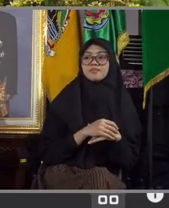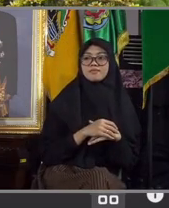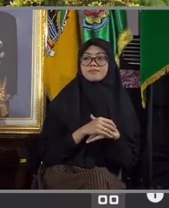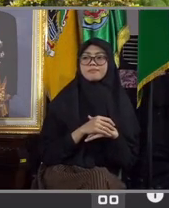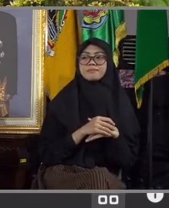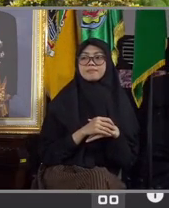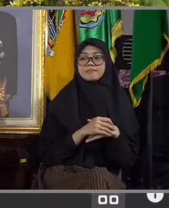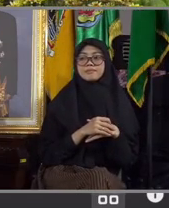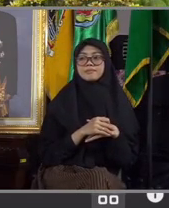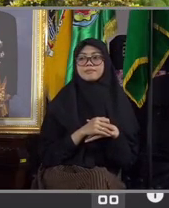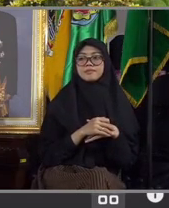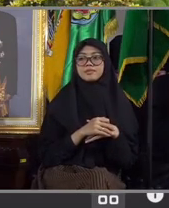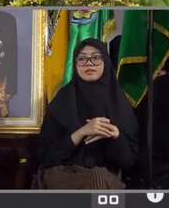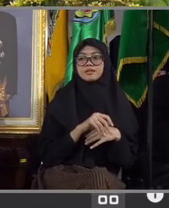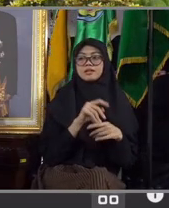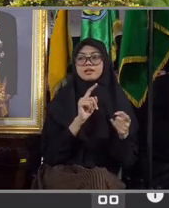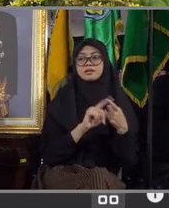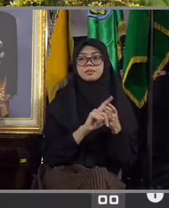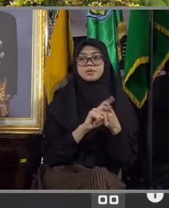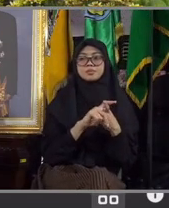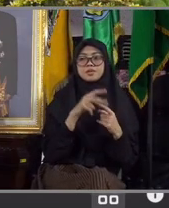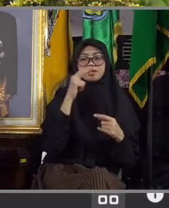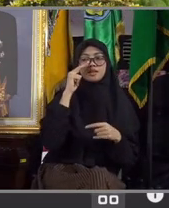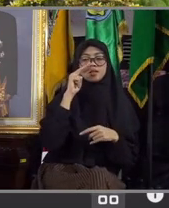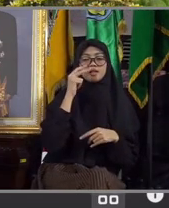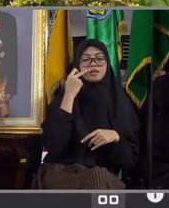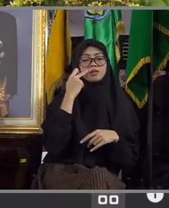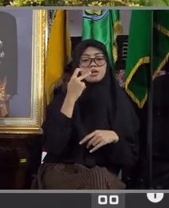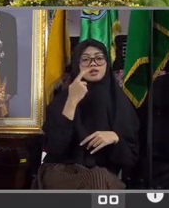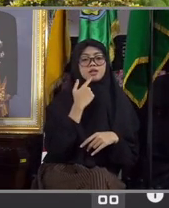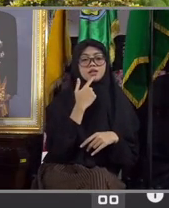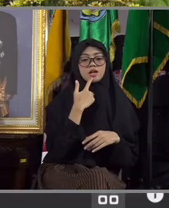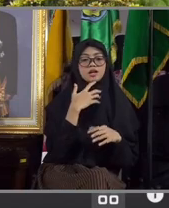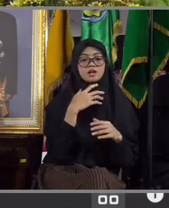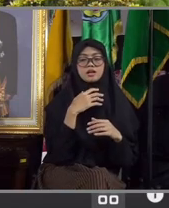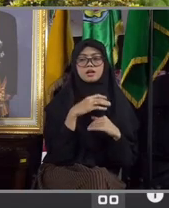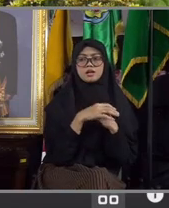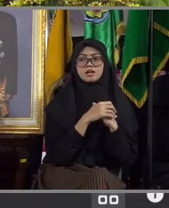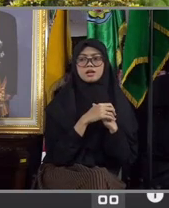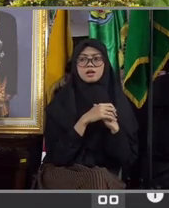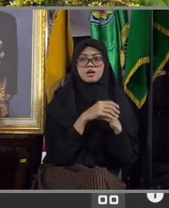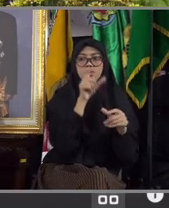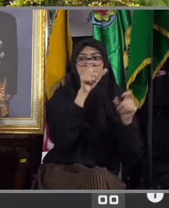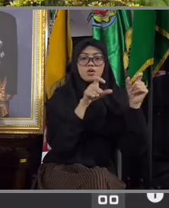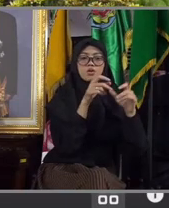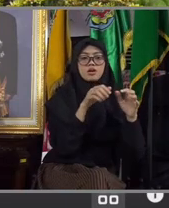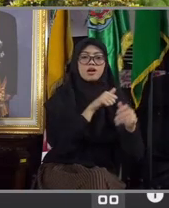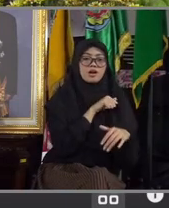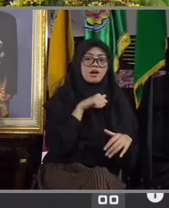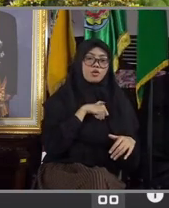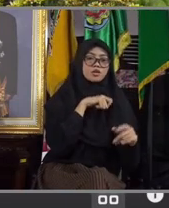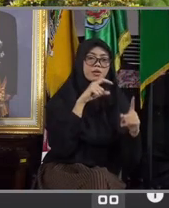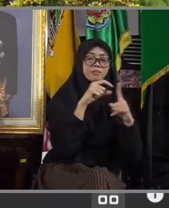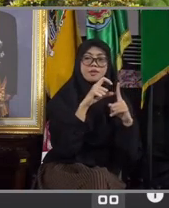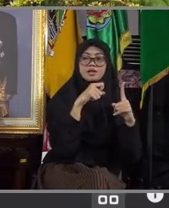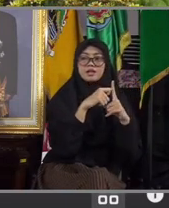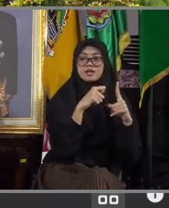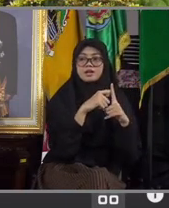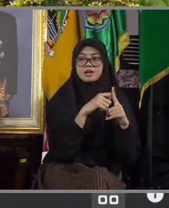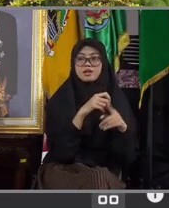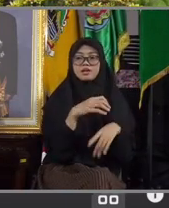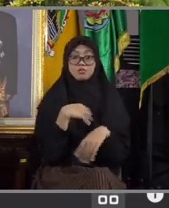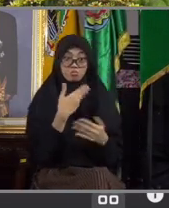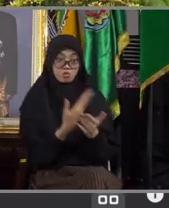apa? Untuk memperhatikan kader PKK. Memperhatikan ki apa? Menjaluk duit. Ya betul,